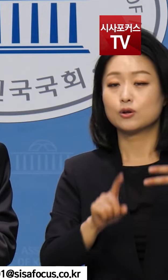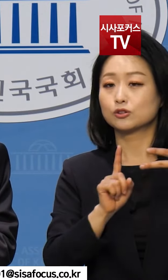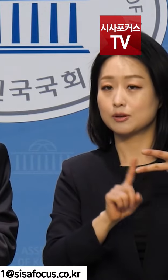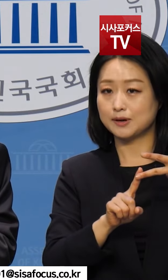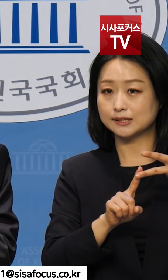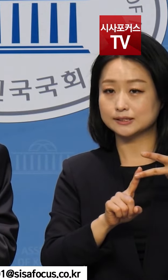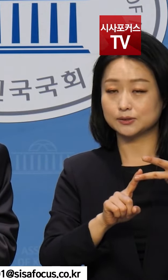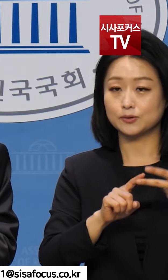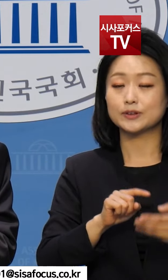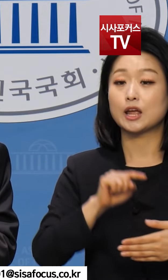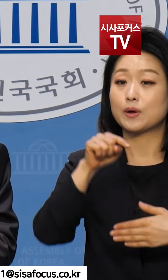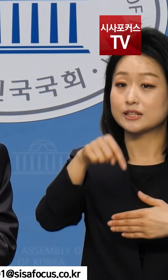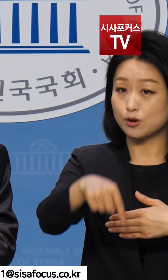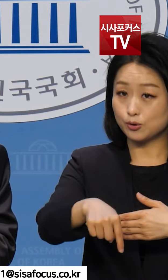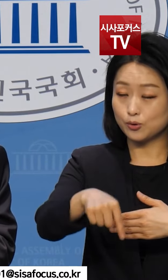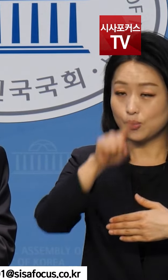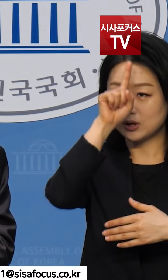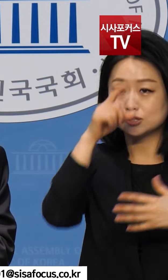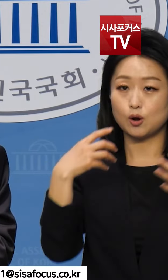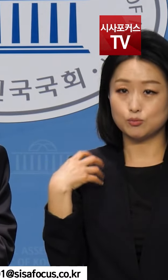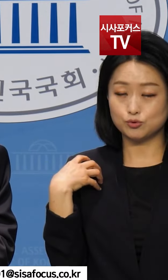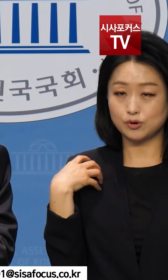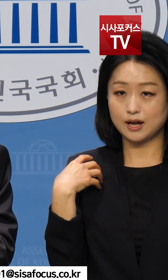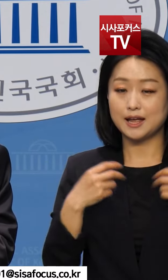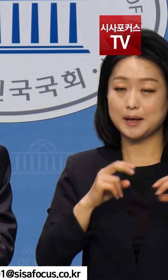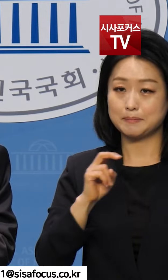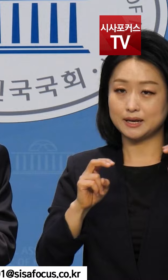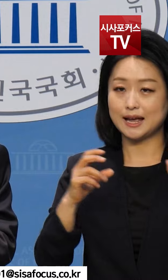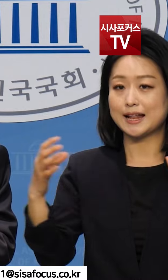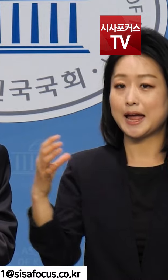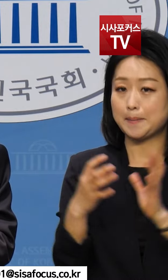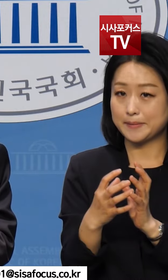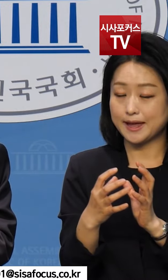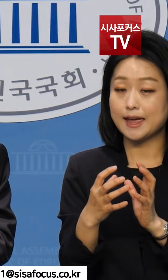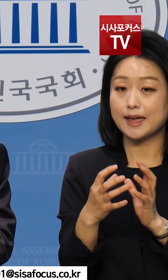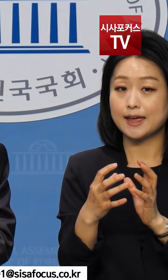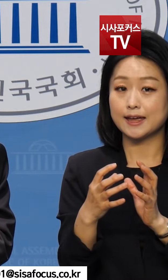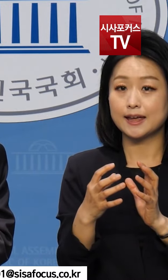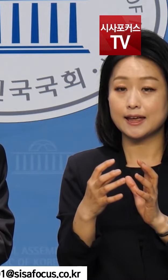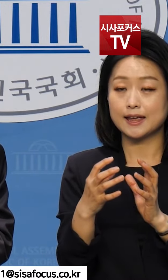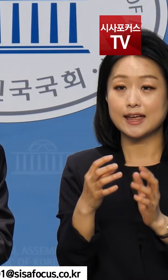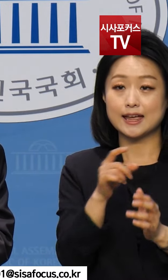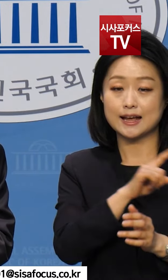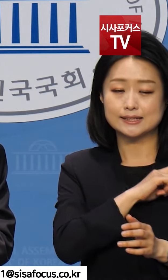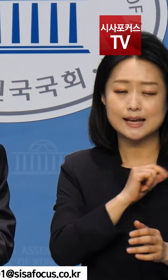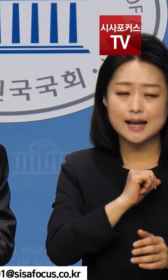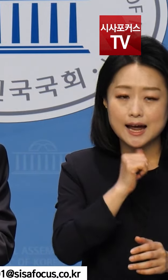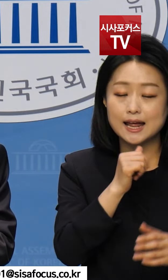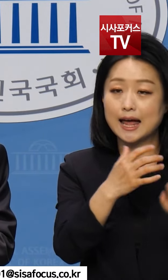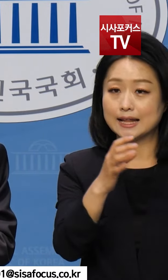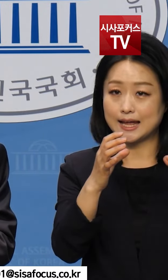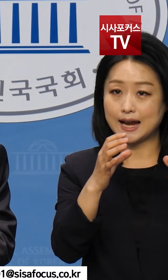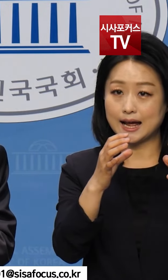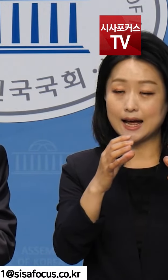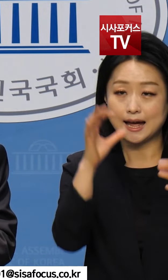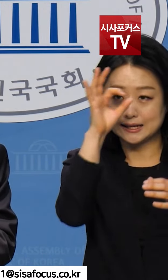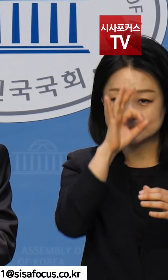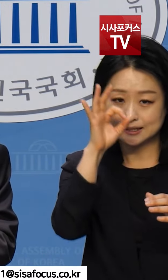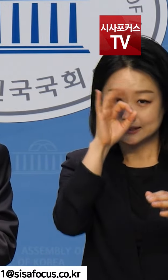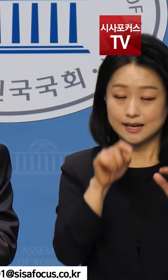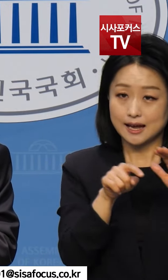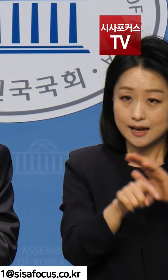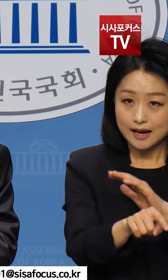둘째는 대외적으로 정부와 민간이 함께 가장 가난한 나라들을